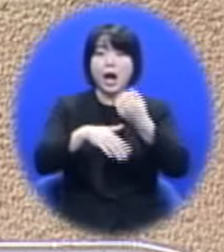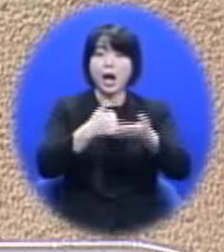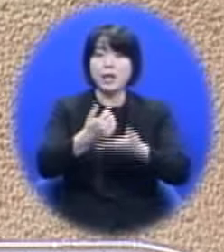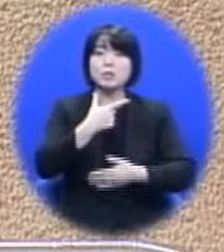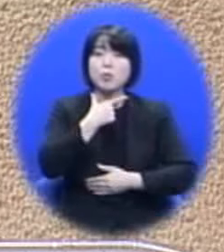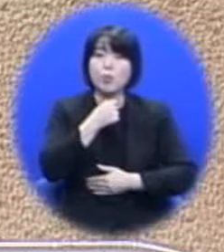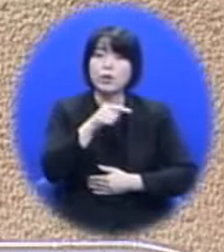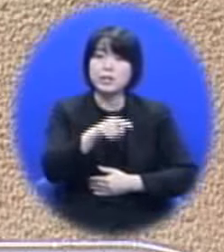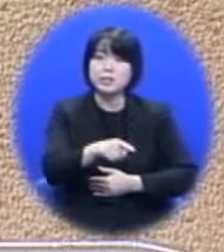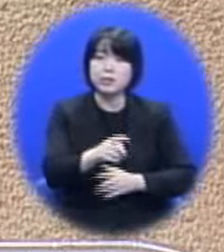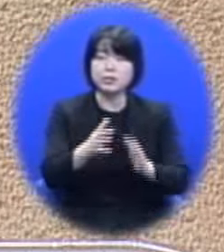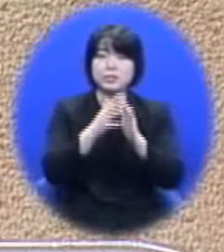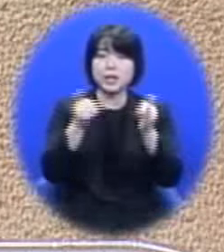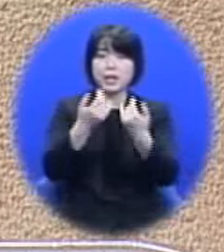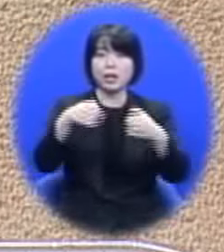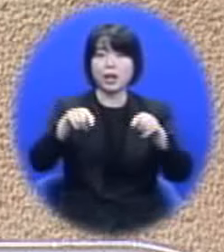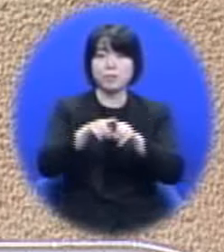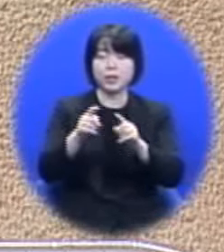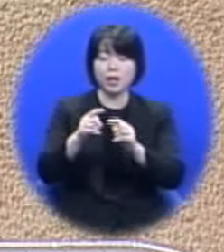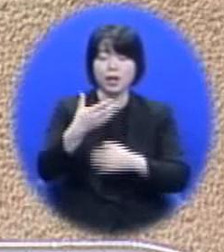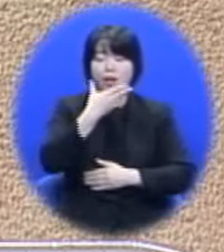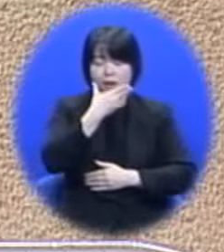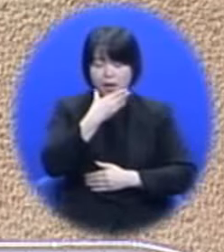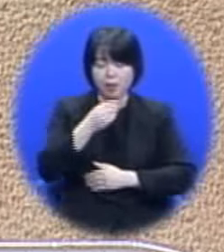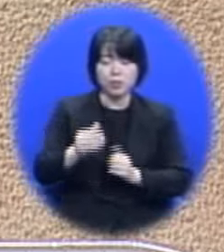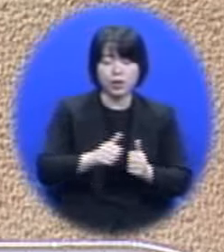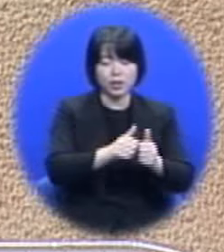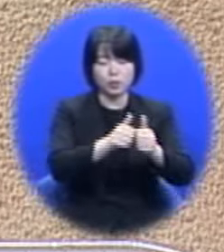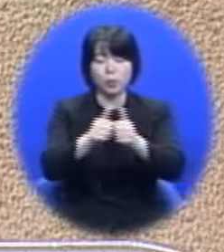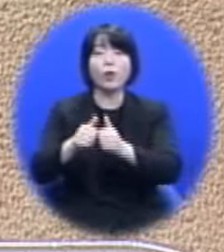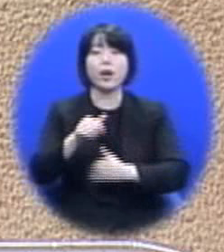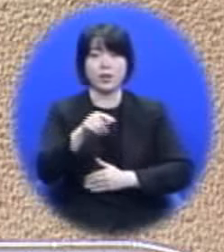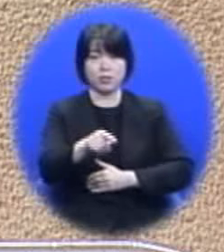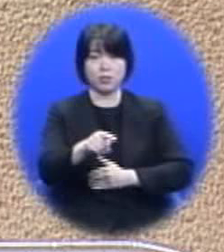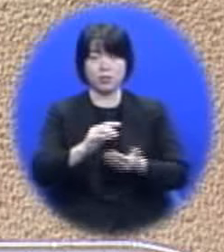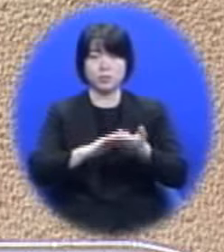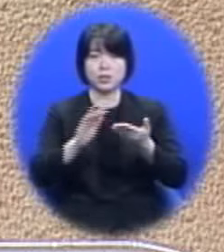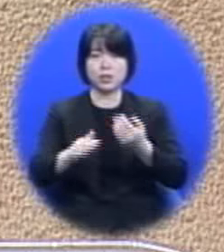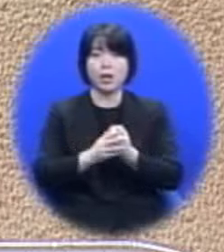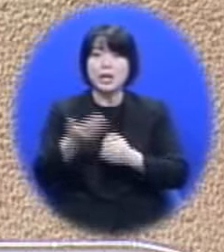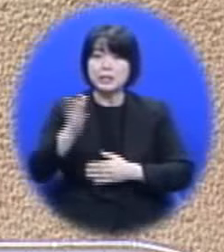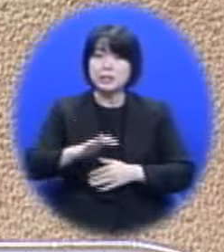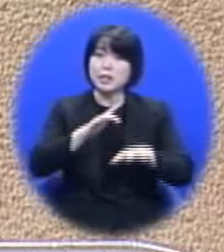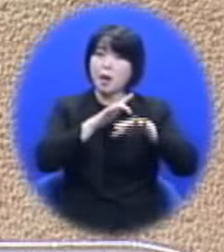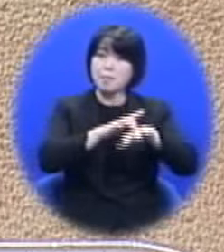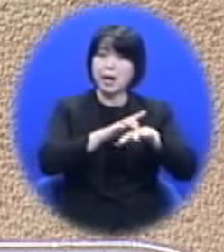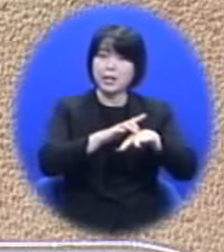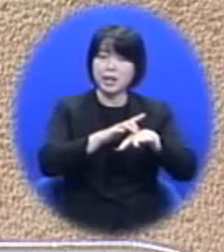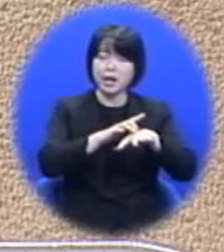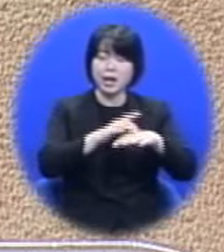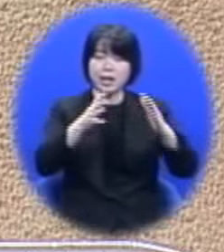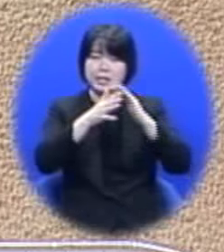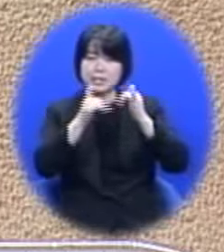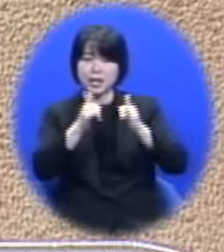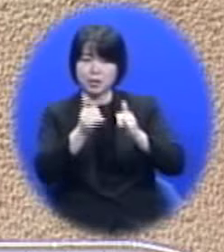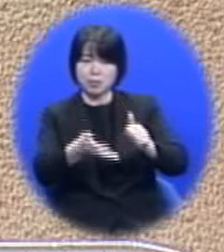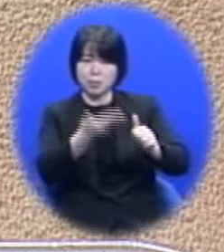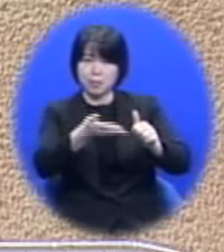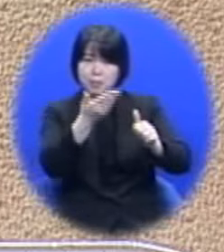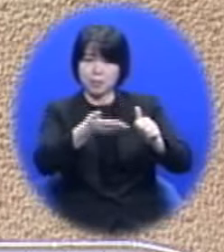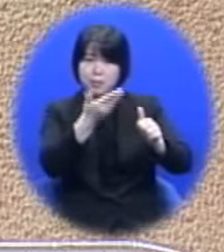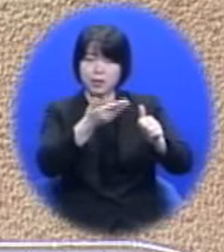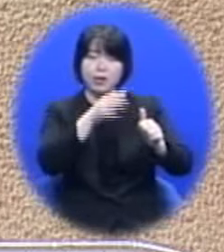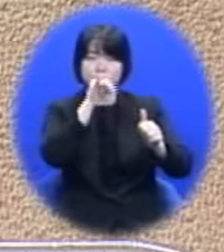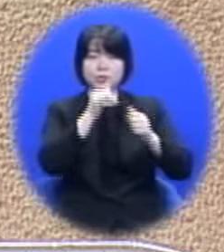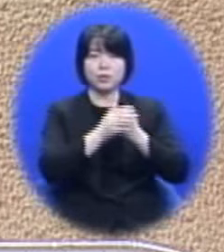것은 사람과 함께 행복하게 동행하시는 것입니다. 그런데 마귀가 사람을 충동질하기